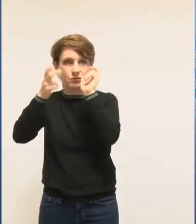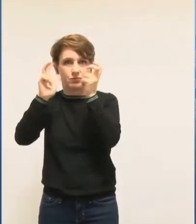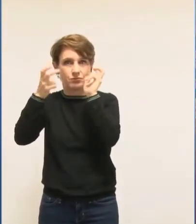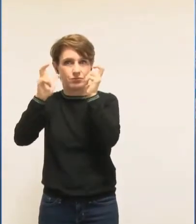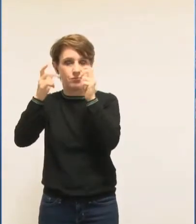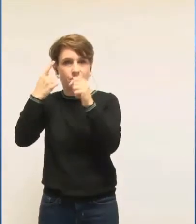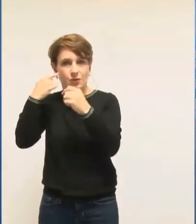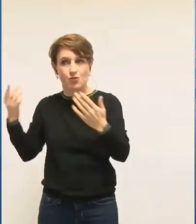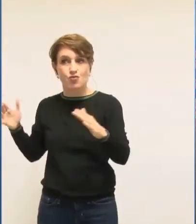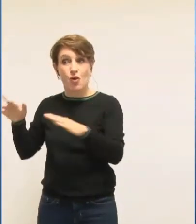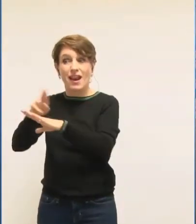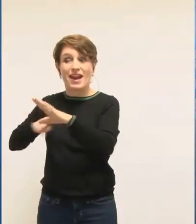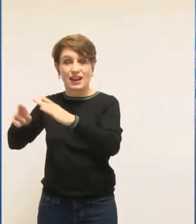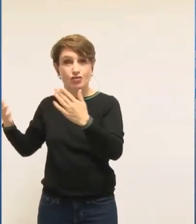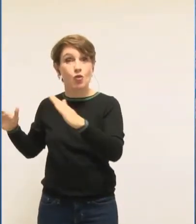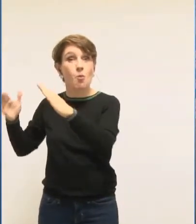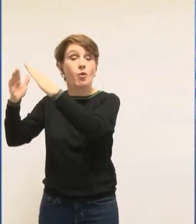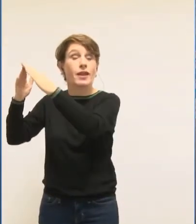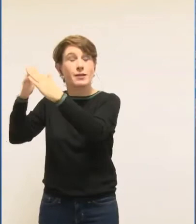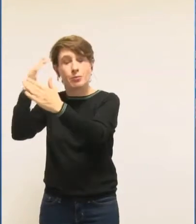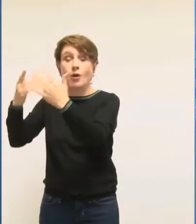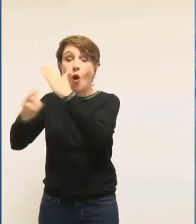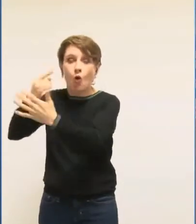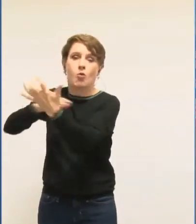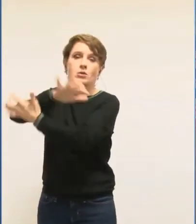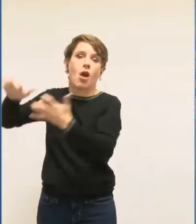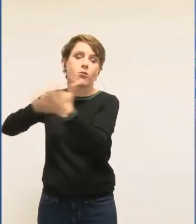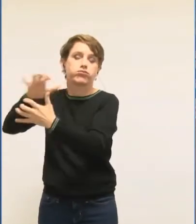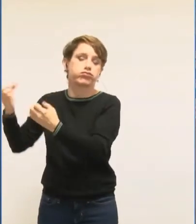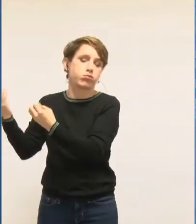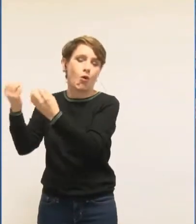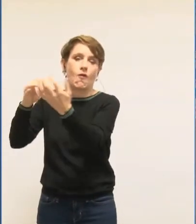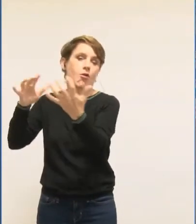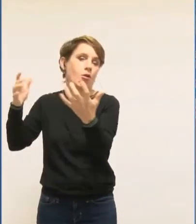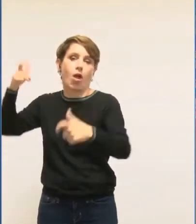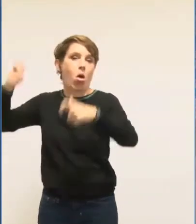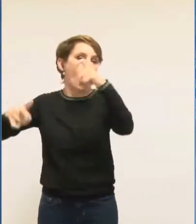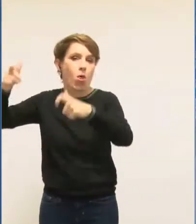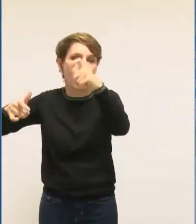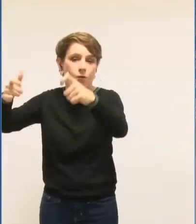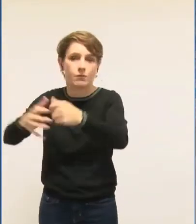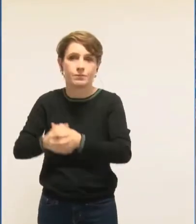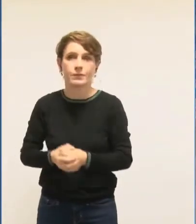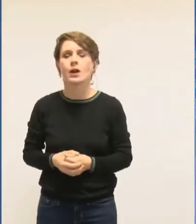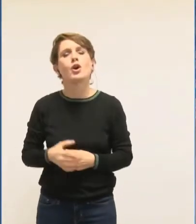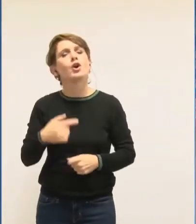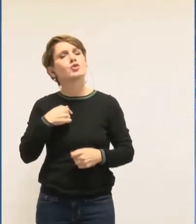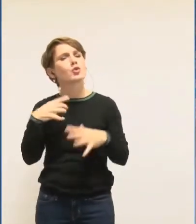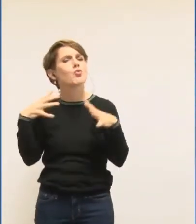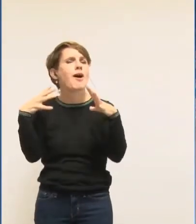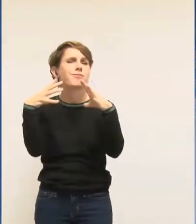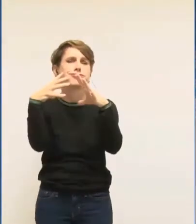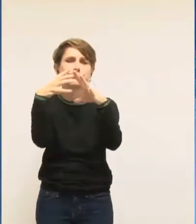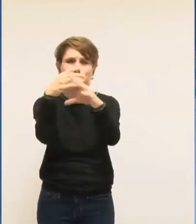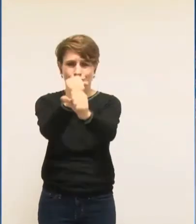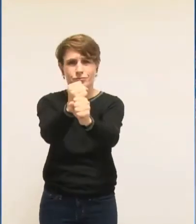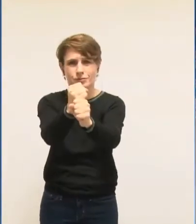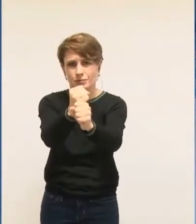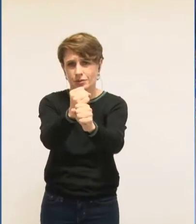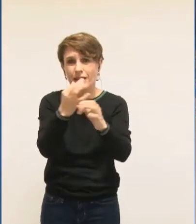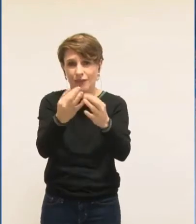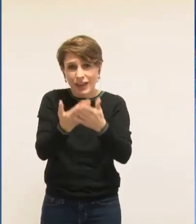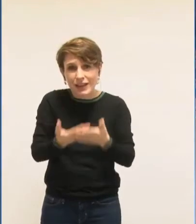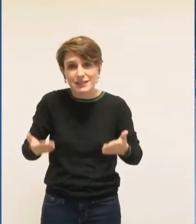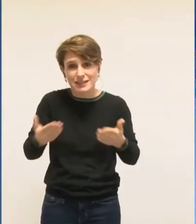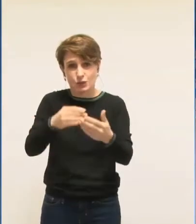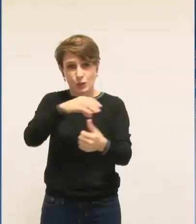Haut-Karabakh, qui pourrait venir tout bouleverser du jour au lendemain. Ce mini-exposé résumé très synthétiquement de la